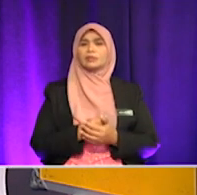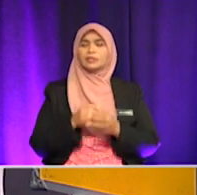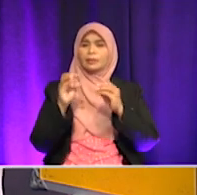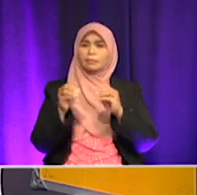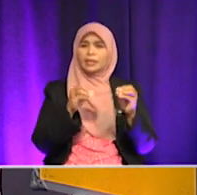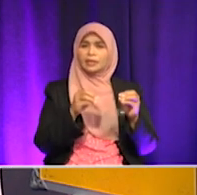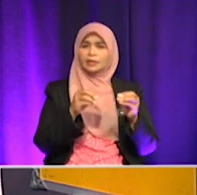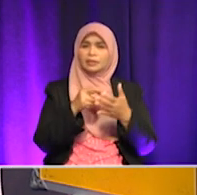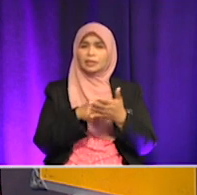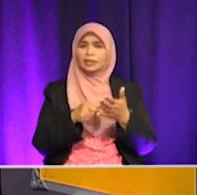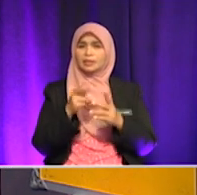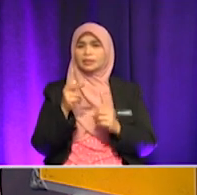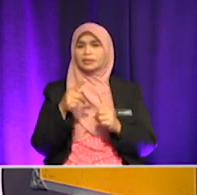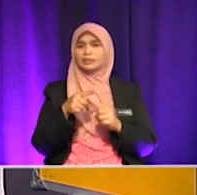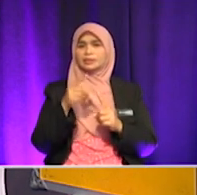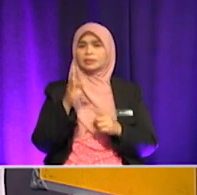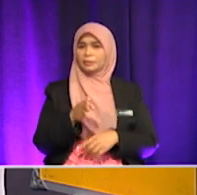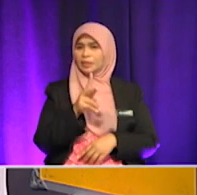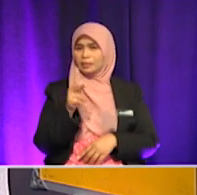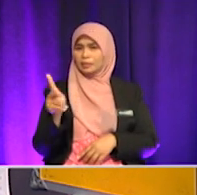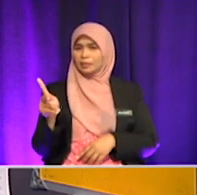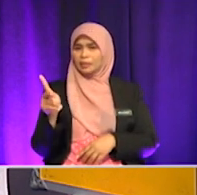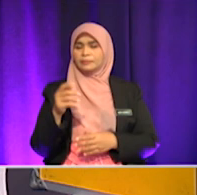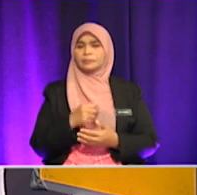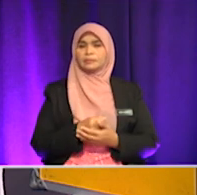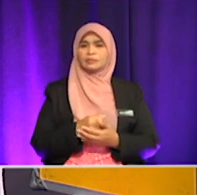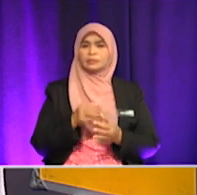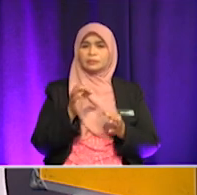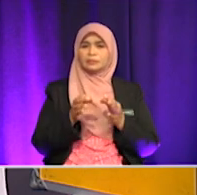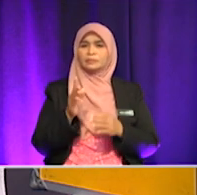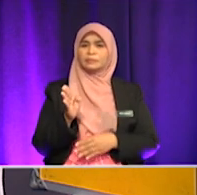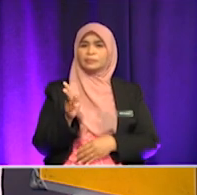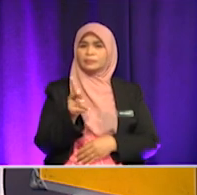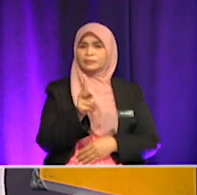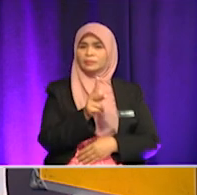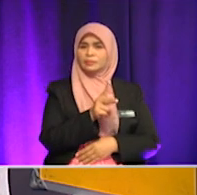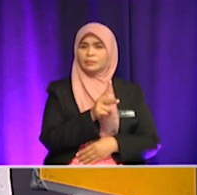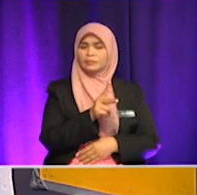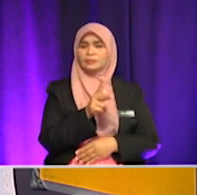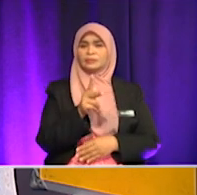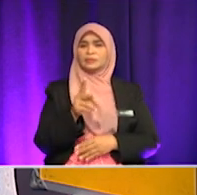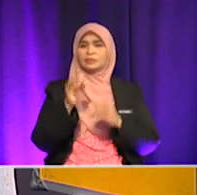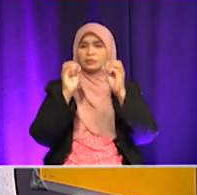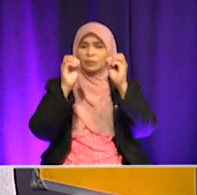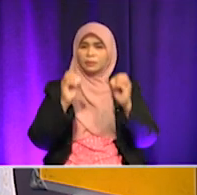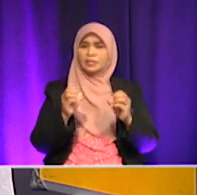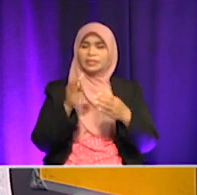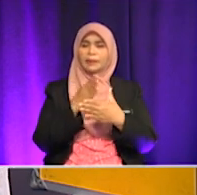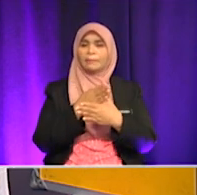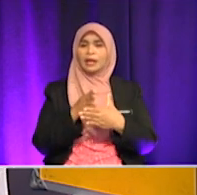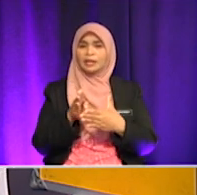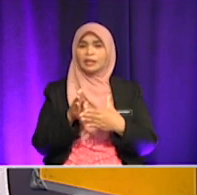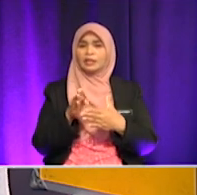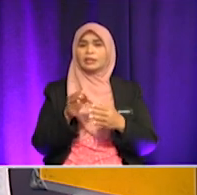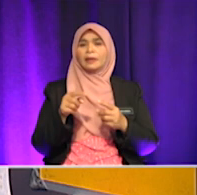pindahkan nilai ke sebelah kanan. Okey, jadi kalau ke sebelah kiri, di sebelah kanan tu operasinya adalah operasi bahagi. Baik. Bila